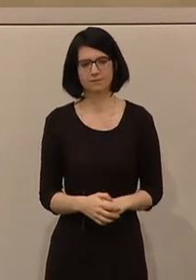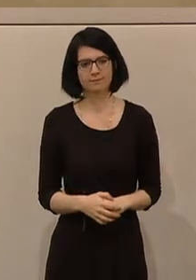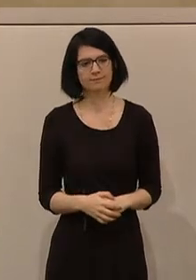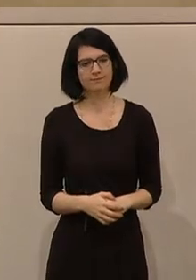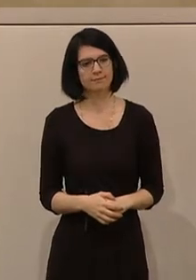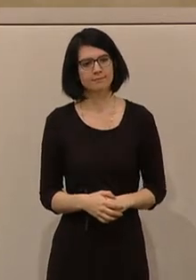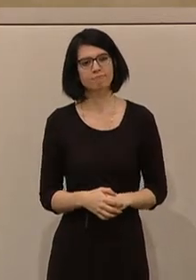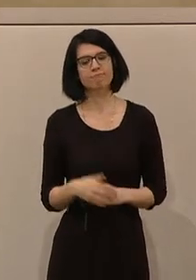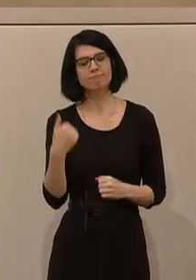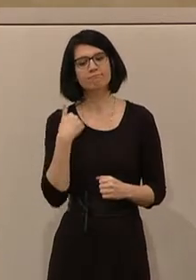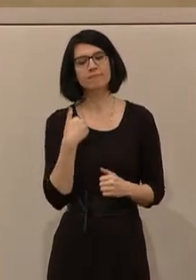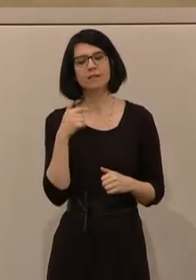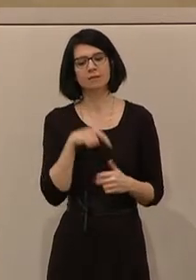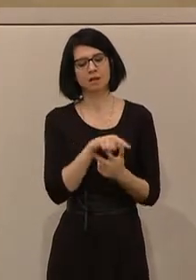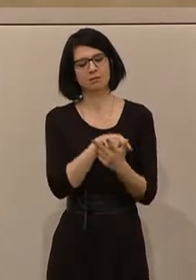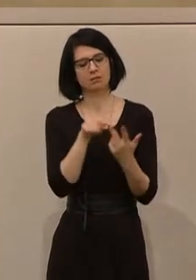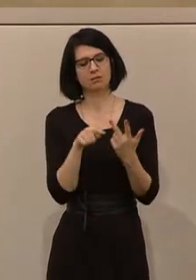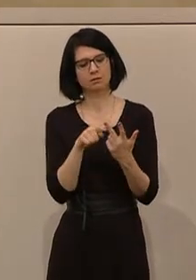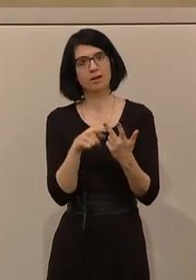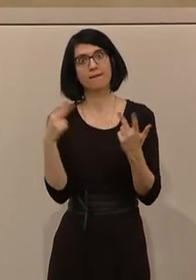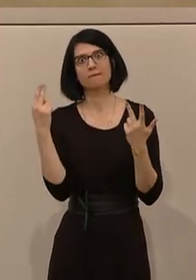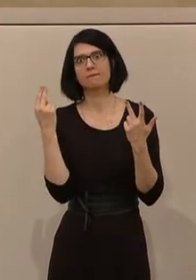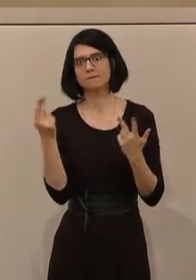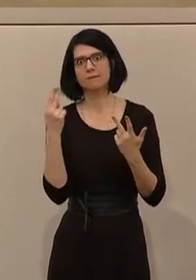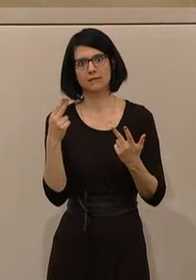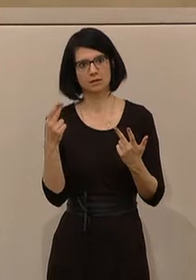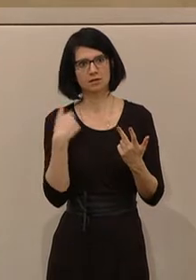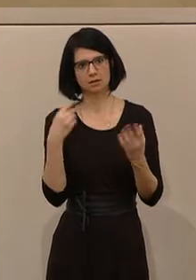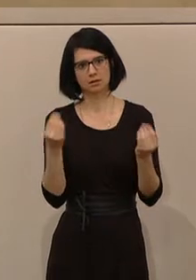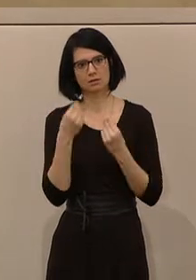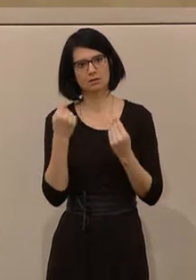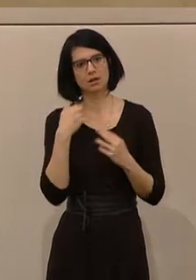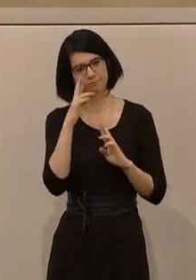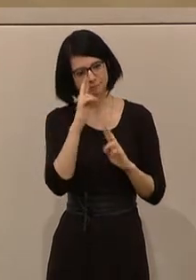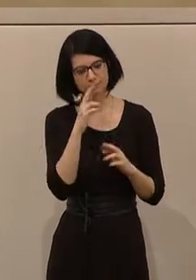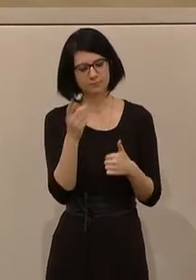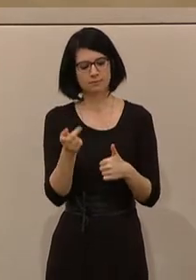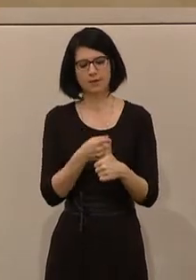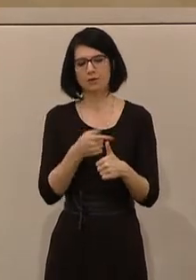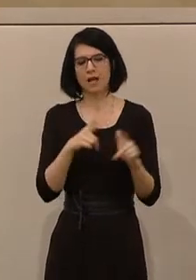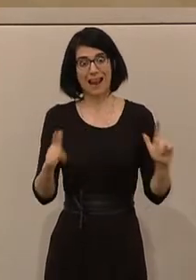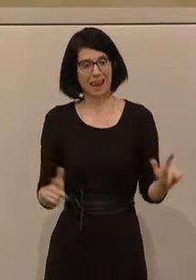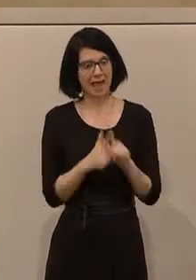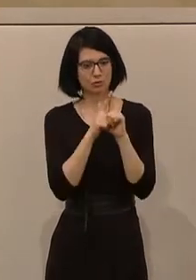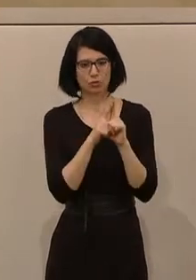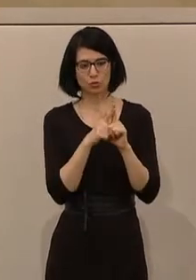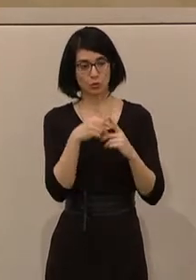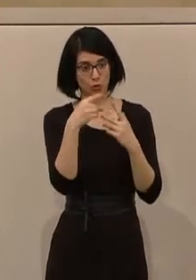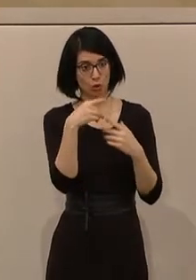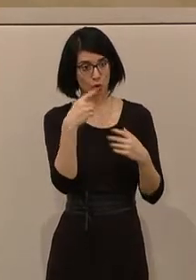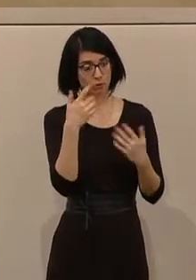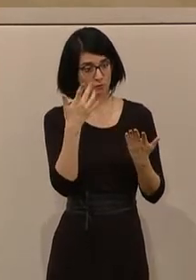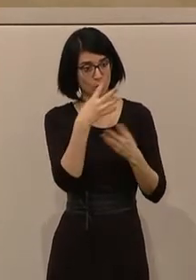uns ja insbesondere auch zu drei ganz wichtigen Dingen bekannt. Das eine ist zu den hervorragenden Leistungen der Kunst-